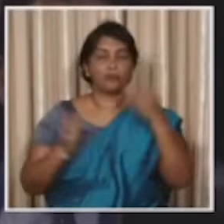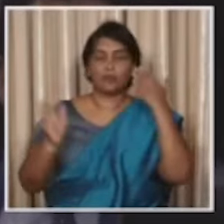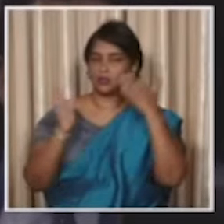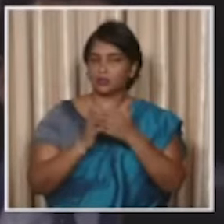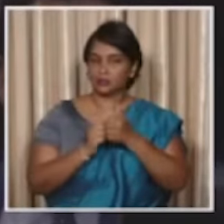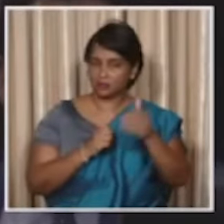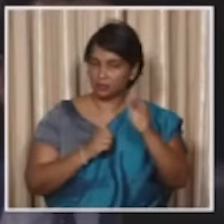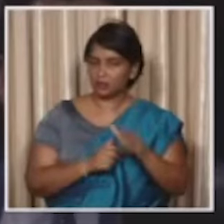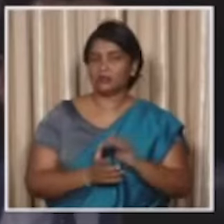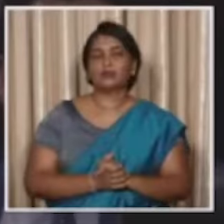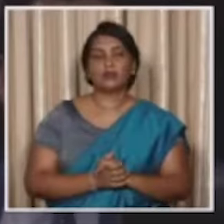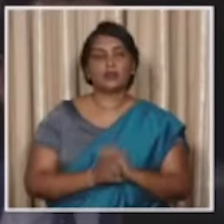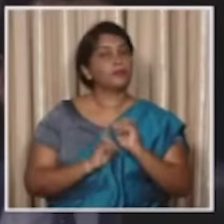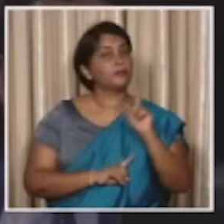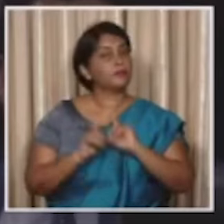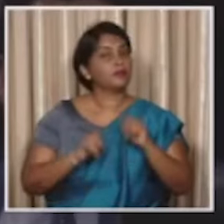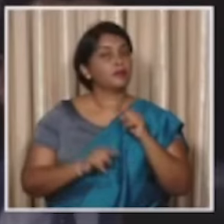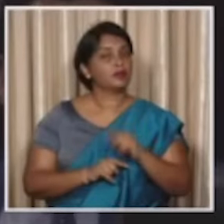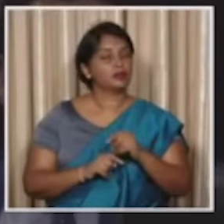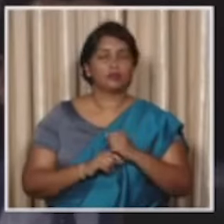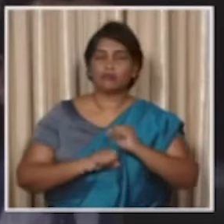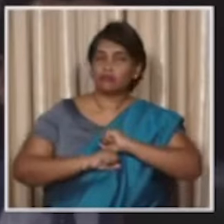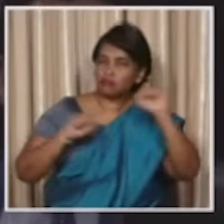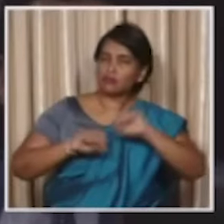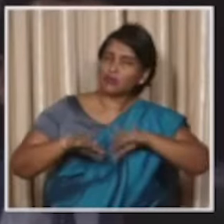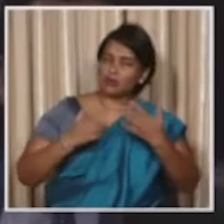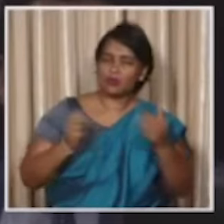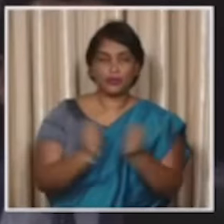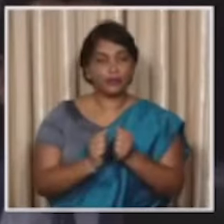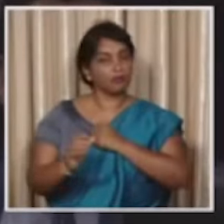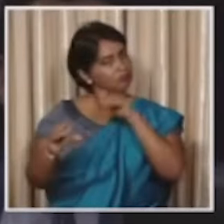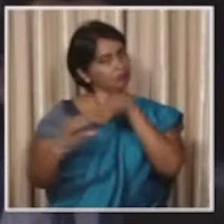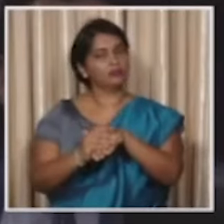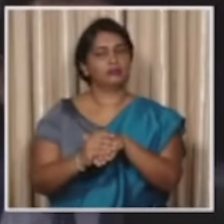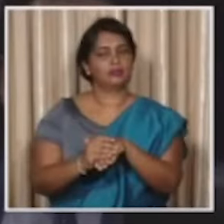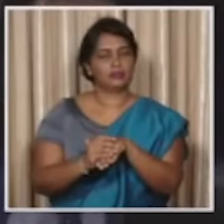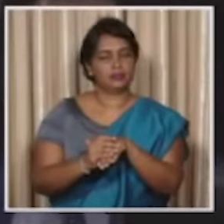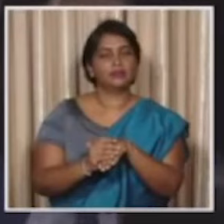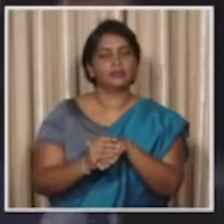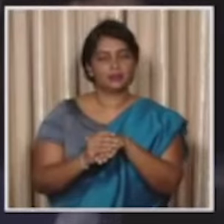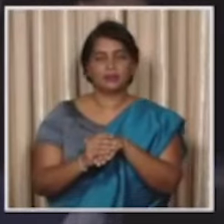හිටියා. පාර්ලිමේන්තුවේ සටනක් තිබුණා. ඒ සටන තීන දෙන කෙලින් හිටගත්තා.